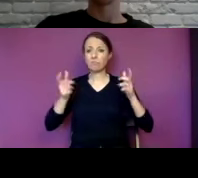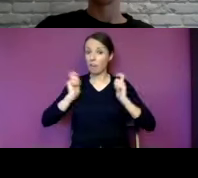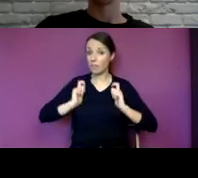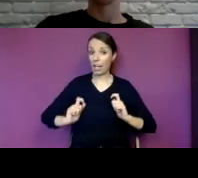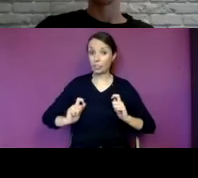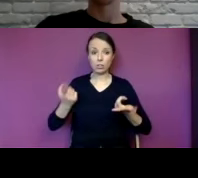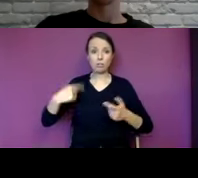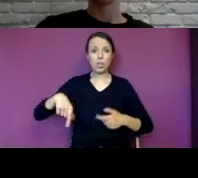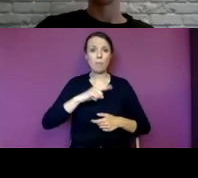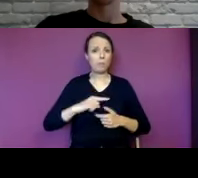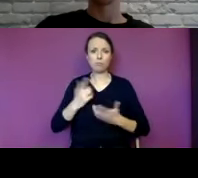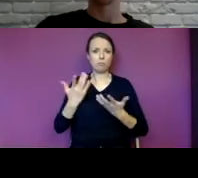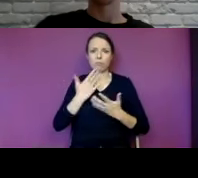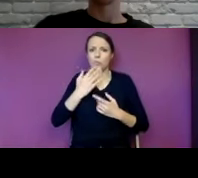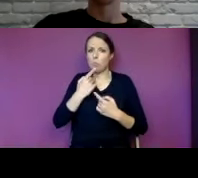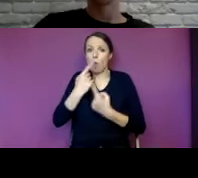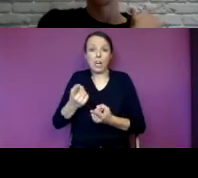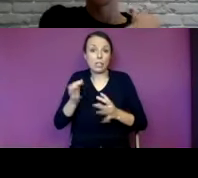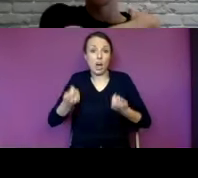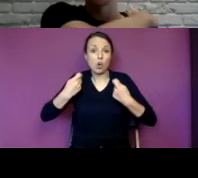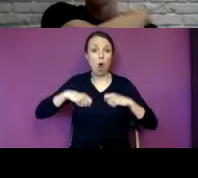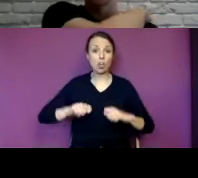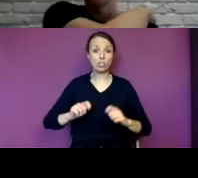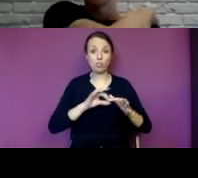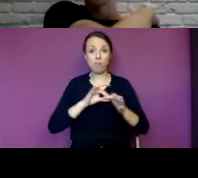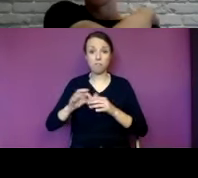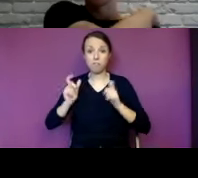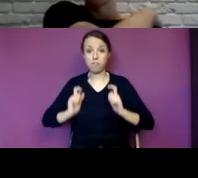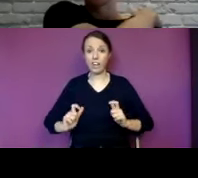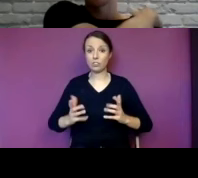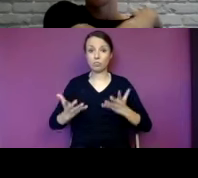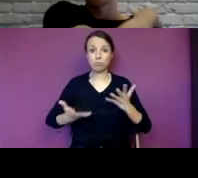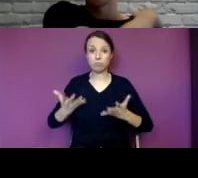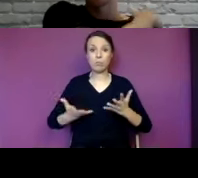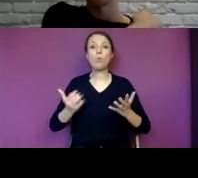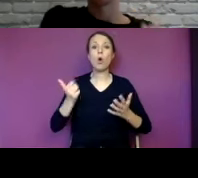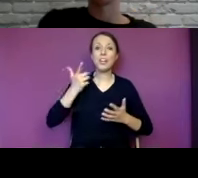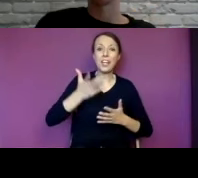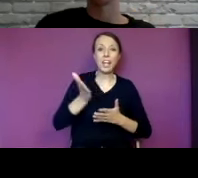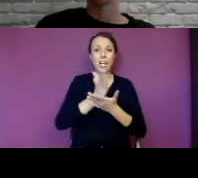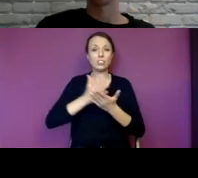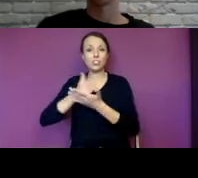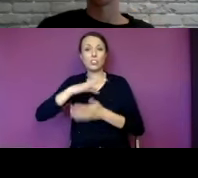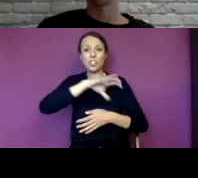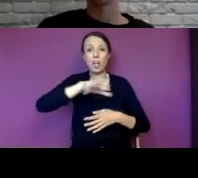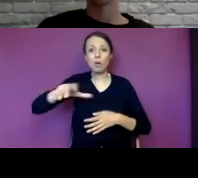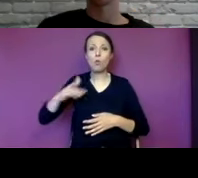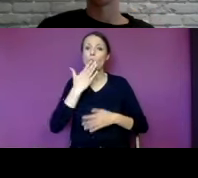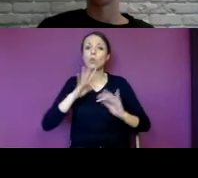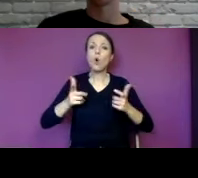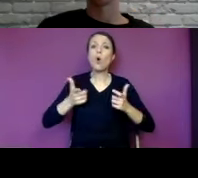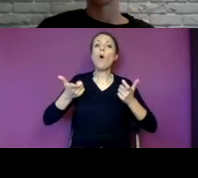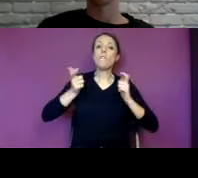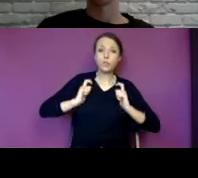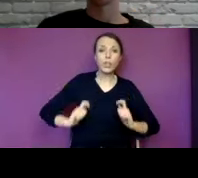zdefiniować poprzez rolnictwo, tak jak kiedyś definiowano, kiedy, no, w wielu, prawda, dziedzinach mówiono, że, no, wieś to jest taka osada, gdzie ludzie w